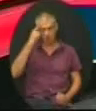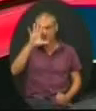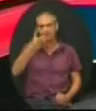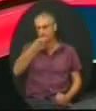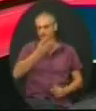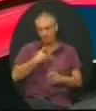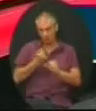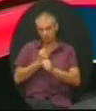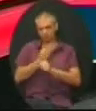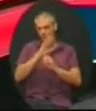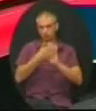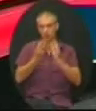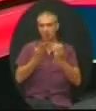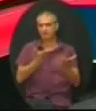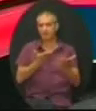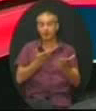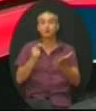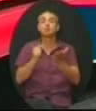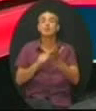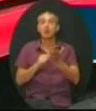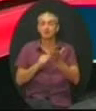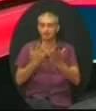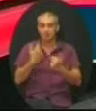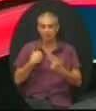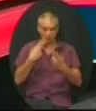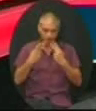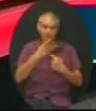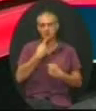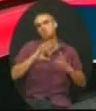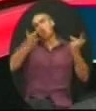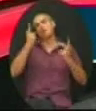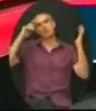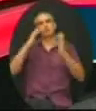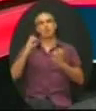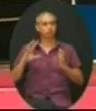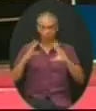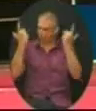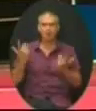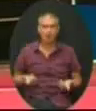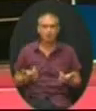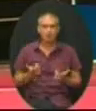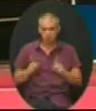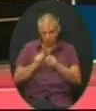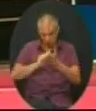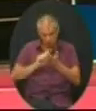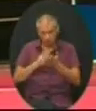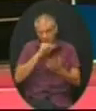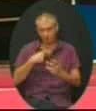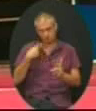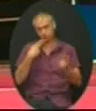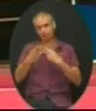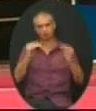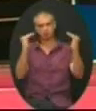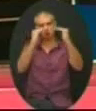למה זה מכוון, כל הדברים האלה, ולכן... כשאנחנו מגיבים, אתם אומרים, למה אתם לחוצים? מה זאת אומרת? כמו שכותבים עלינו, מדברים, אנחנו גם